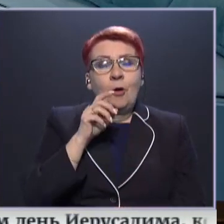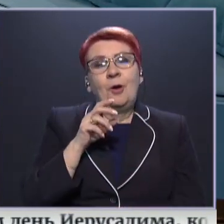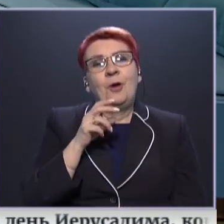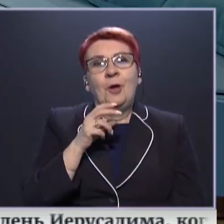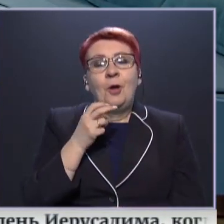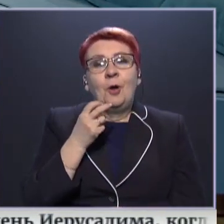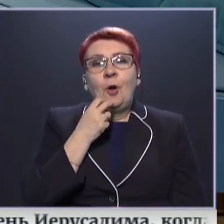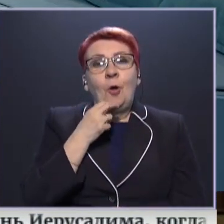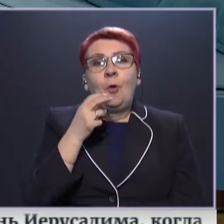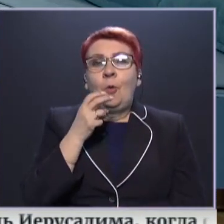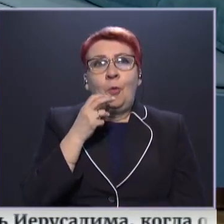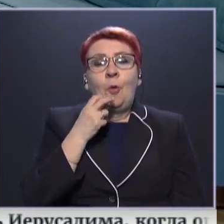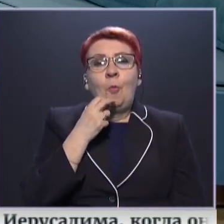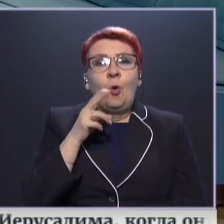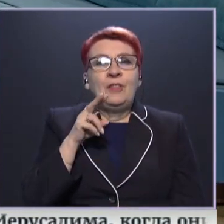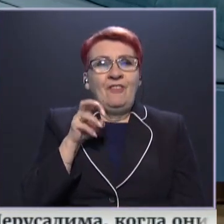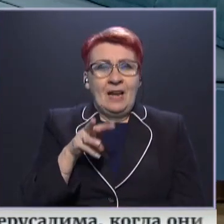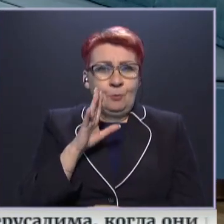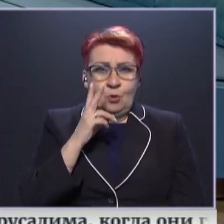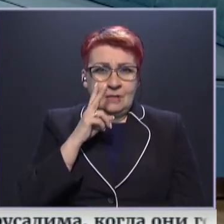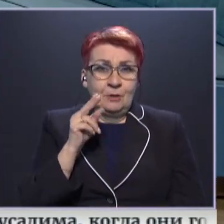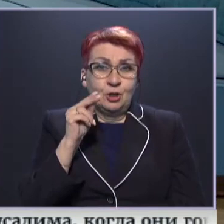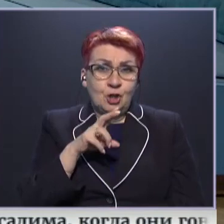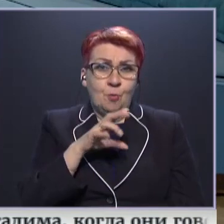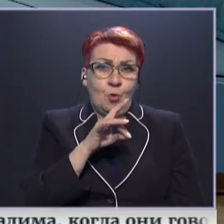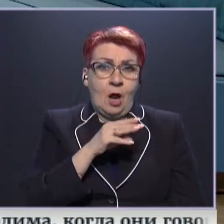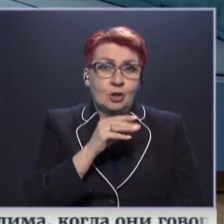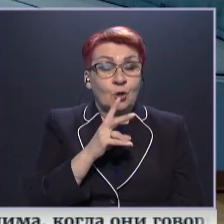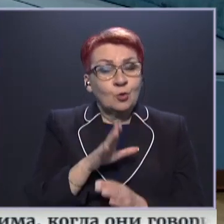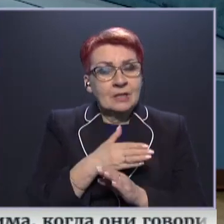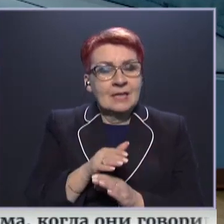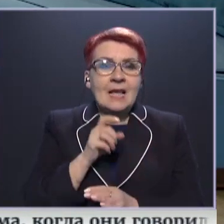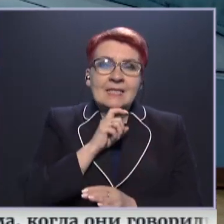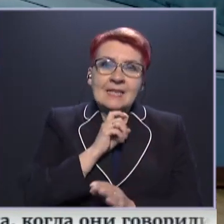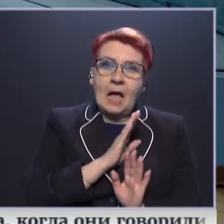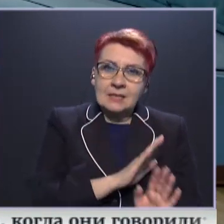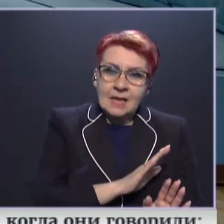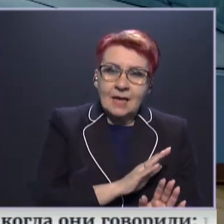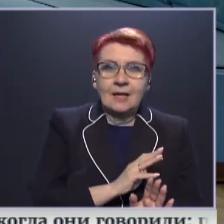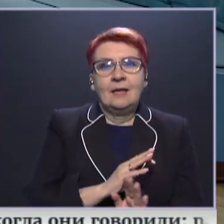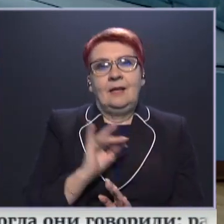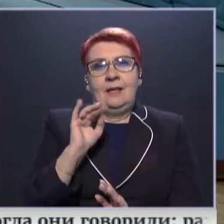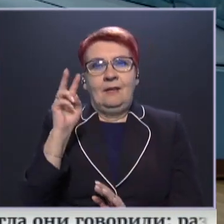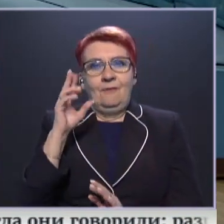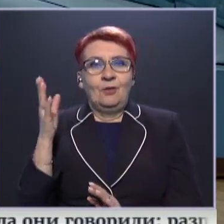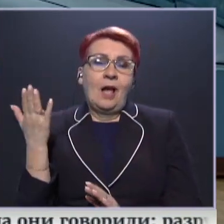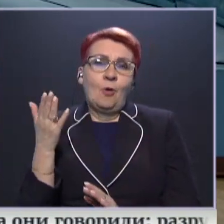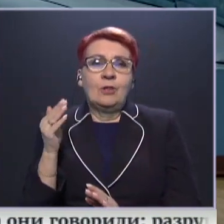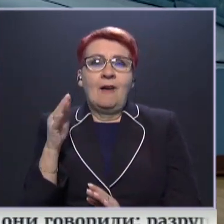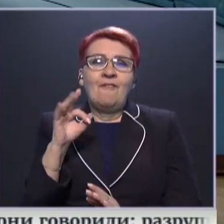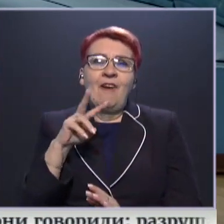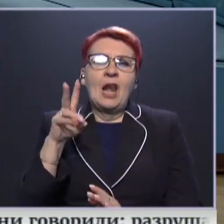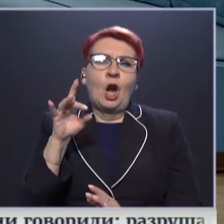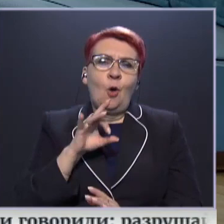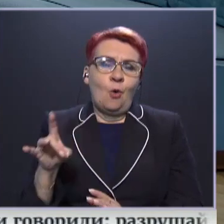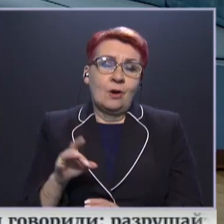смотрел. И я хочу сказать, что нужно разделять все-таки детские сказки. Но это какой-то, в каком смысле это фольклор, да? Но в то